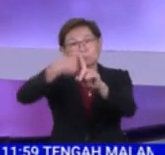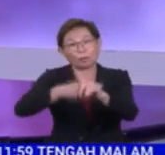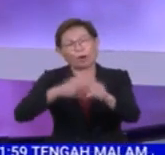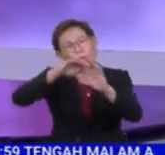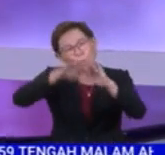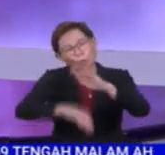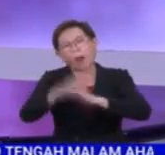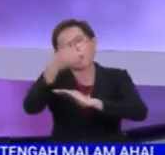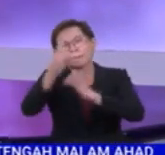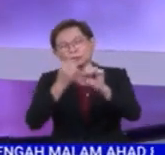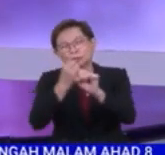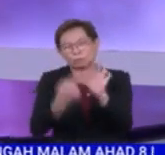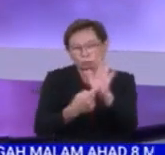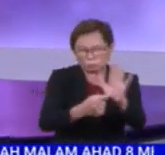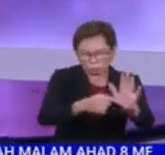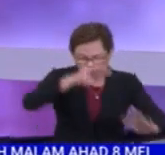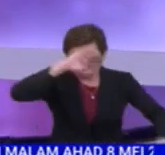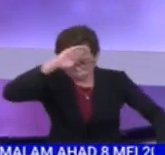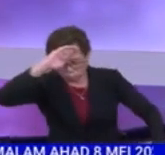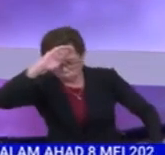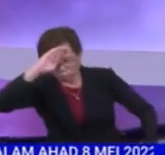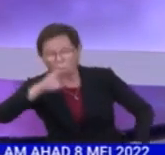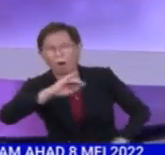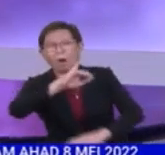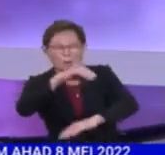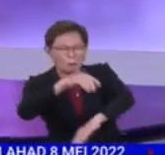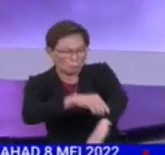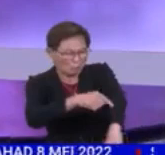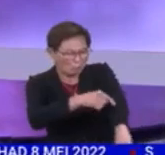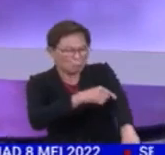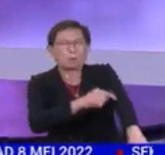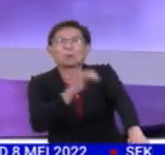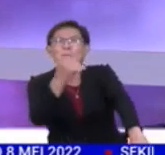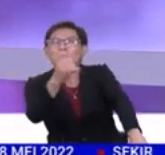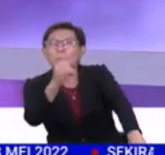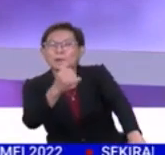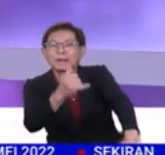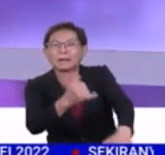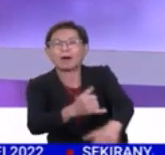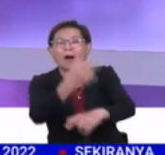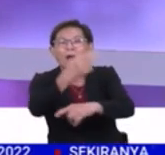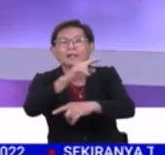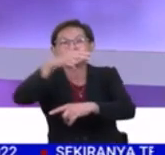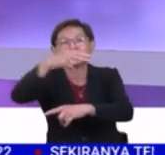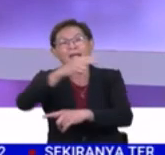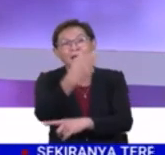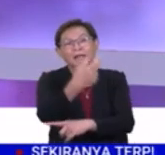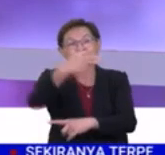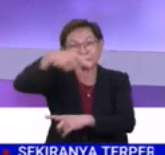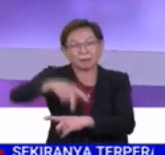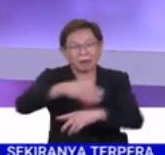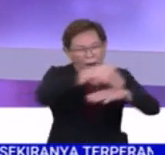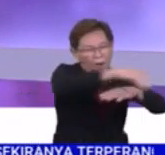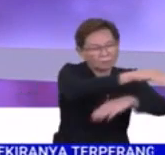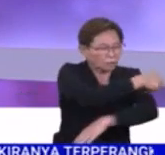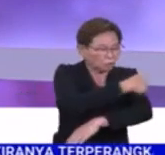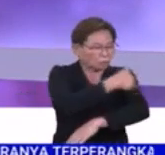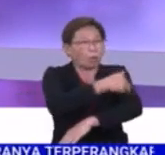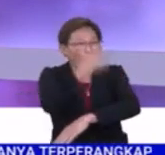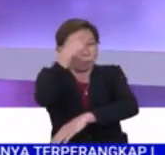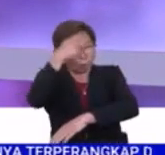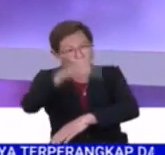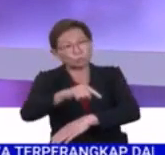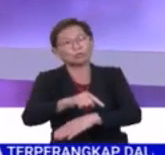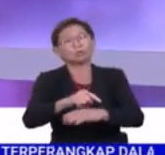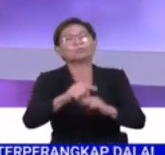tahun yang menunjukkan gejala jaundis dan gejala lain hepatitis akut ke hospital untuk pengurusan kes